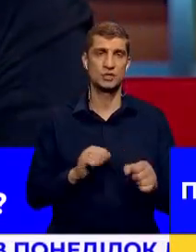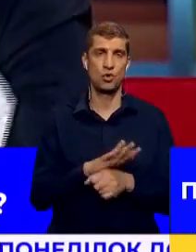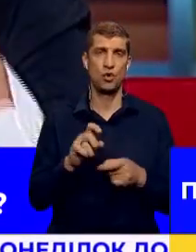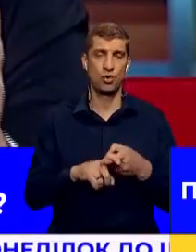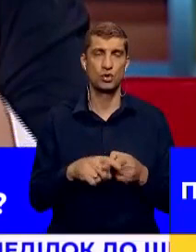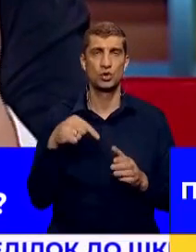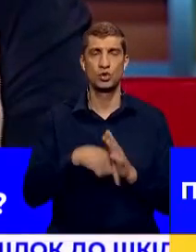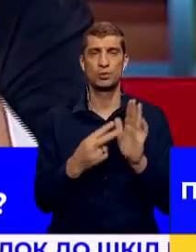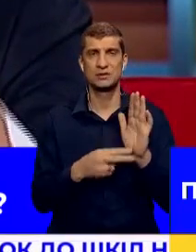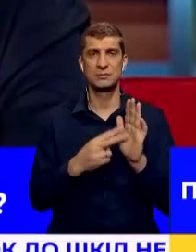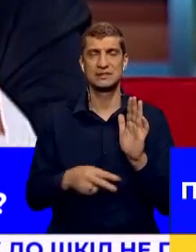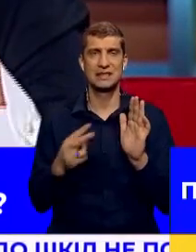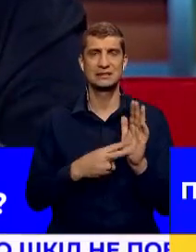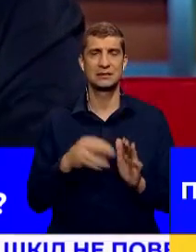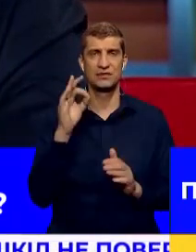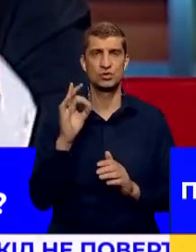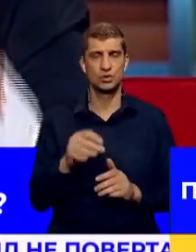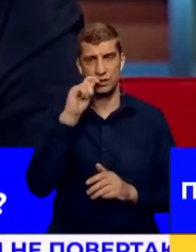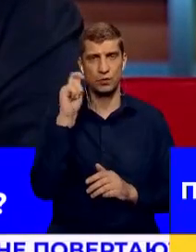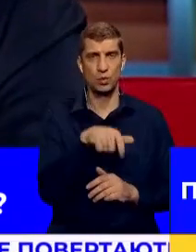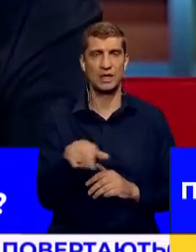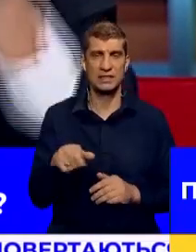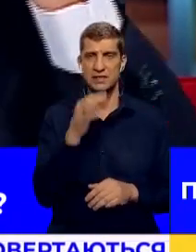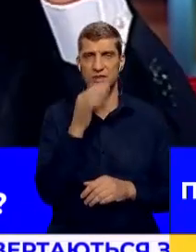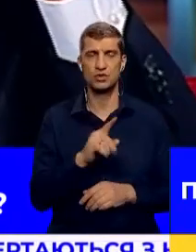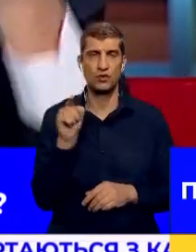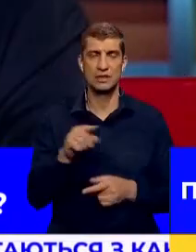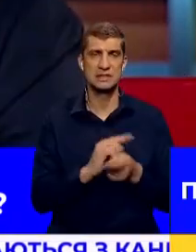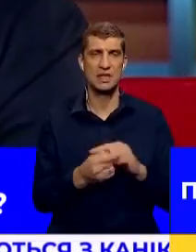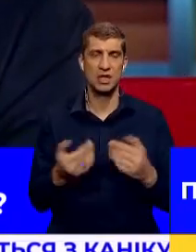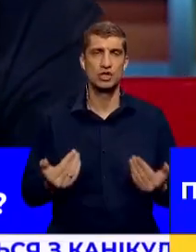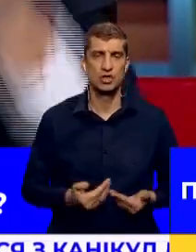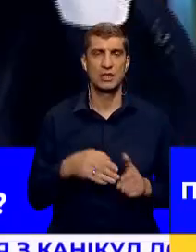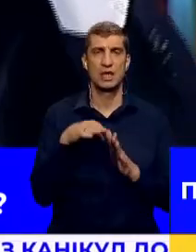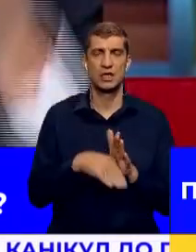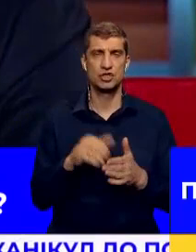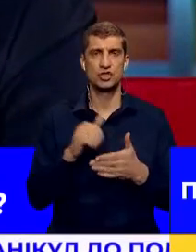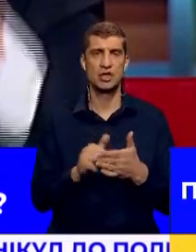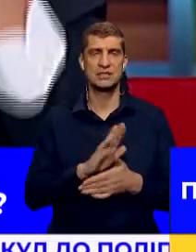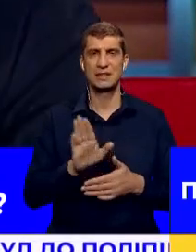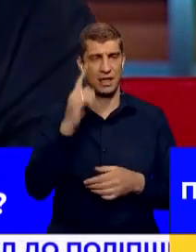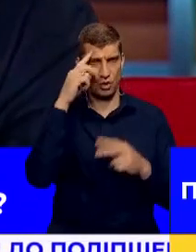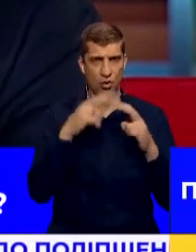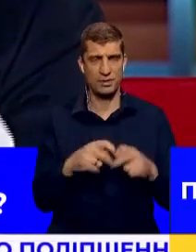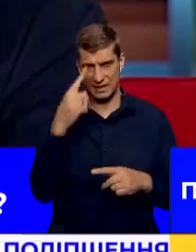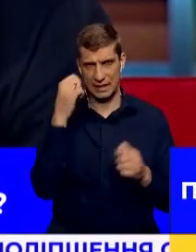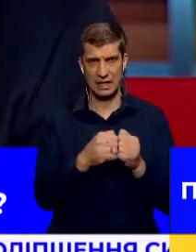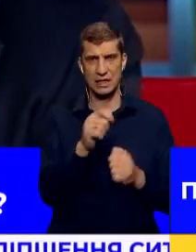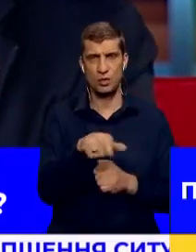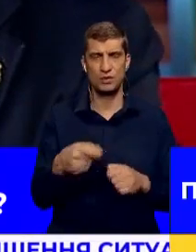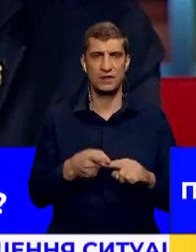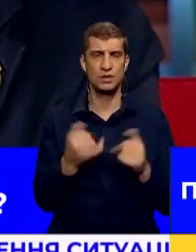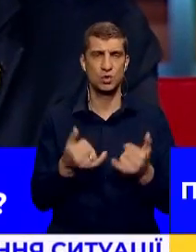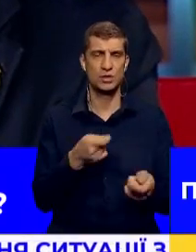Тобто 77% українців сказали, що вони стали жити гірше через некомпетентних ідіотів, які